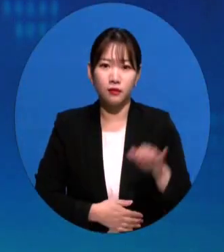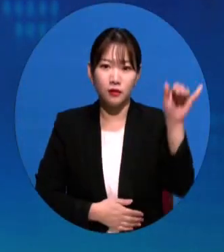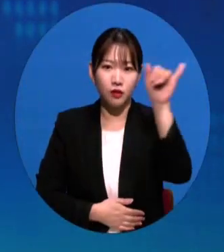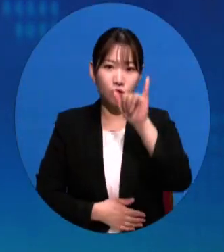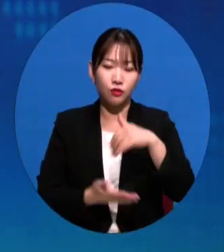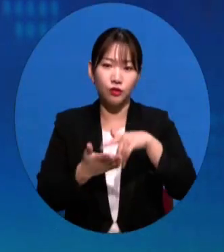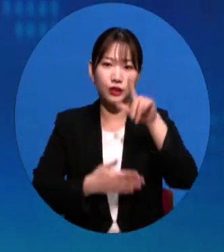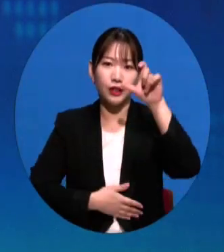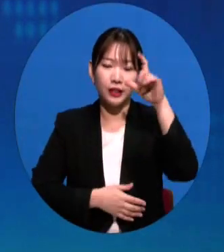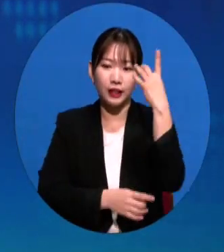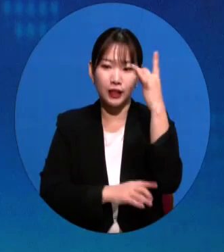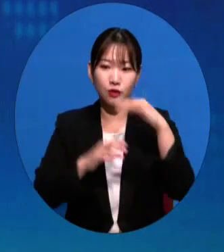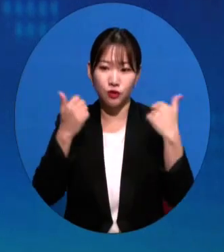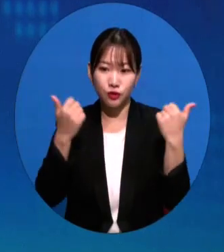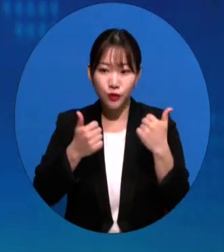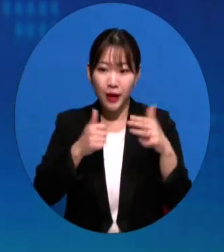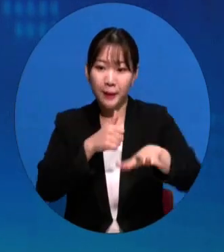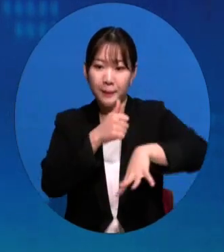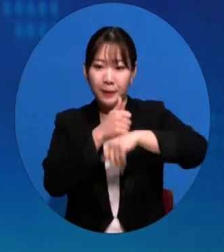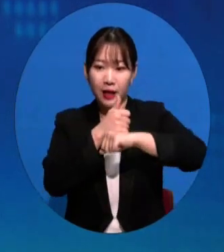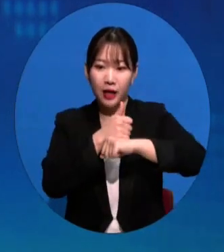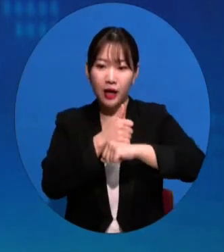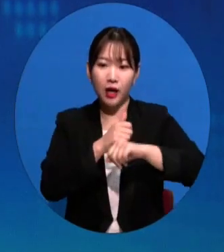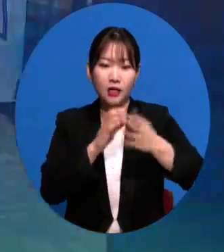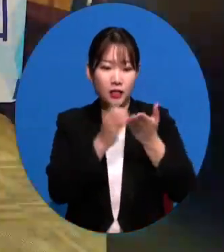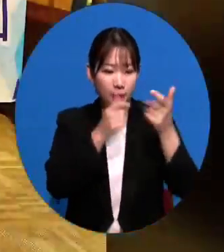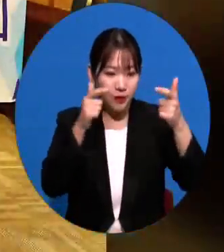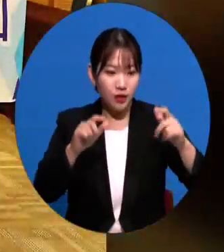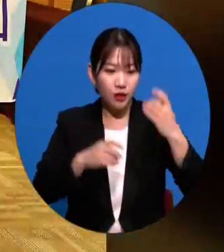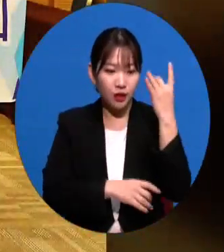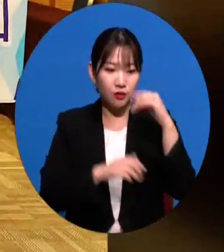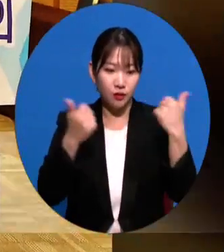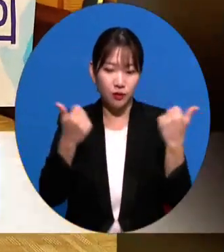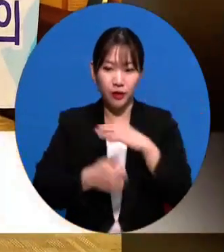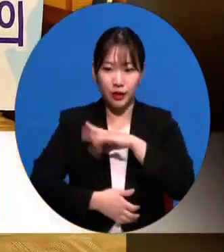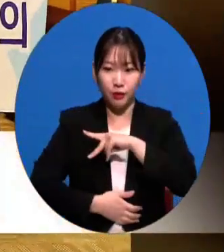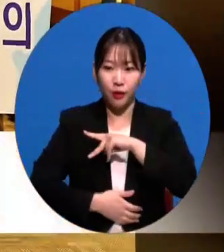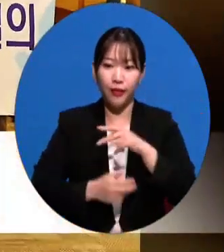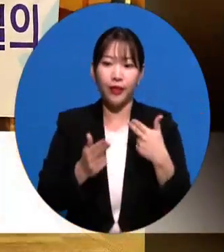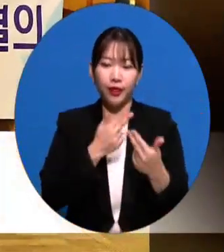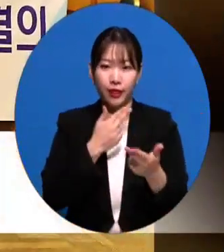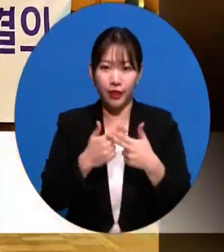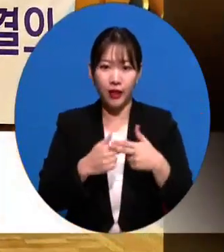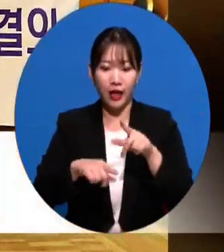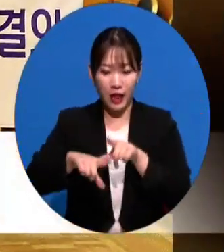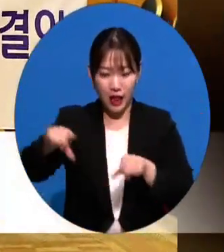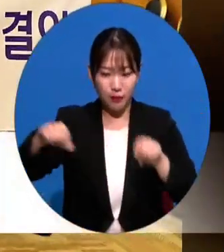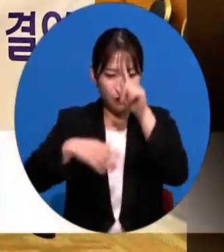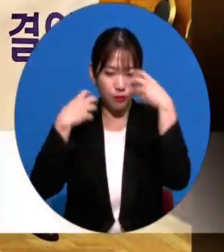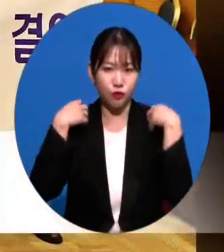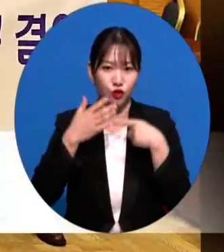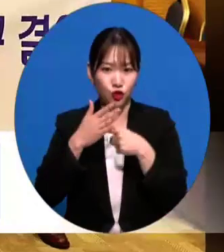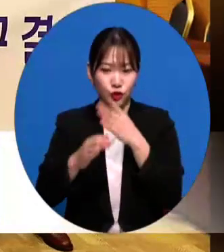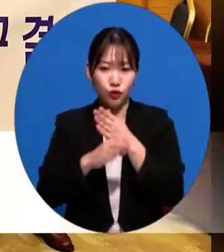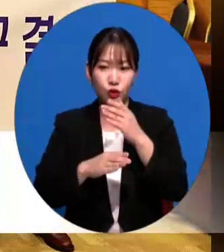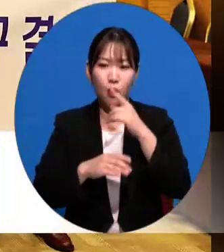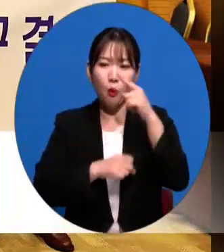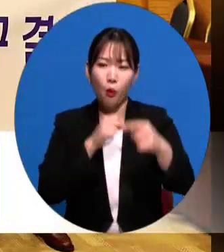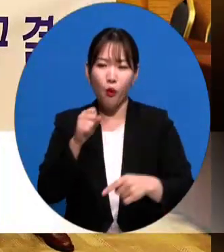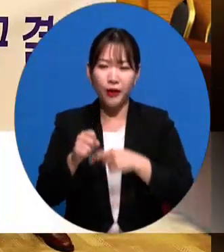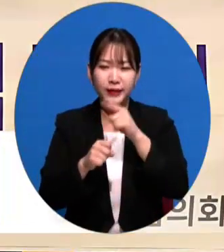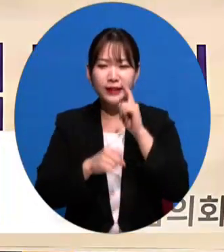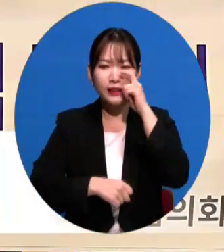전국 15개 기초의회가 소속된 도서지역 기초의원협의회는 일본 정부가 추진하는 후쿠시마